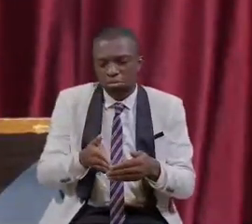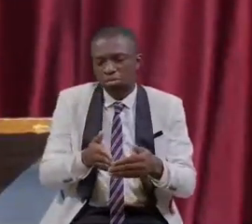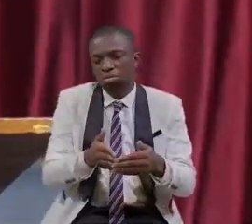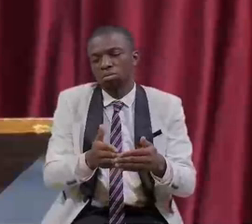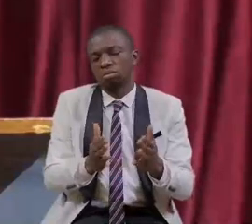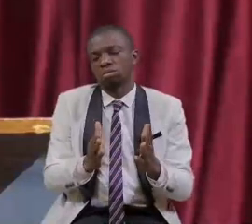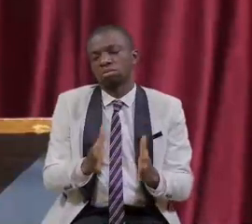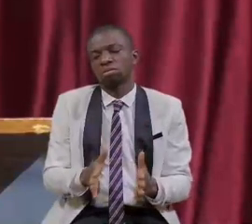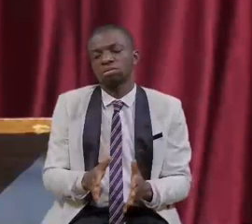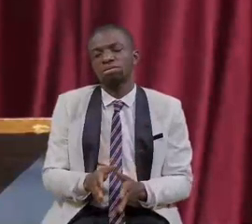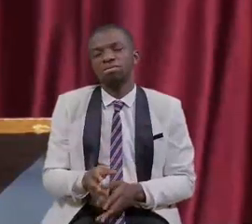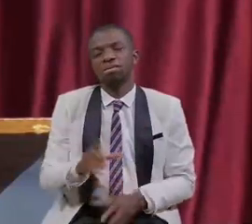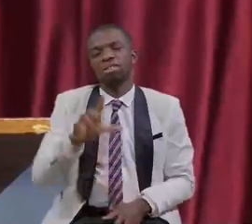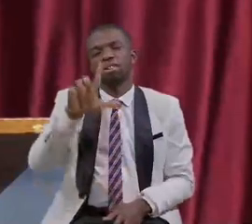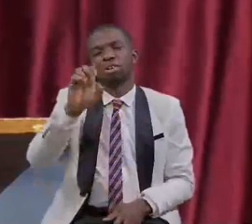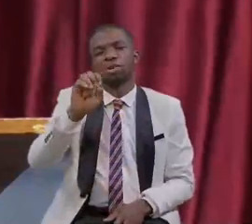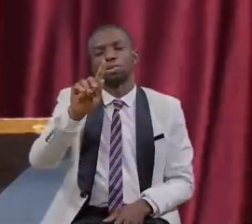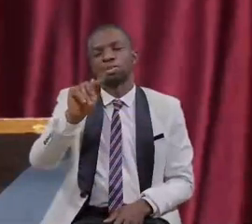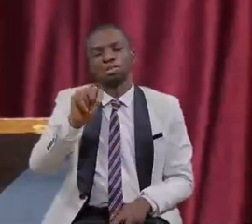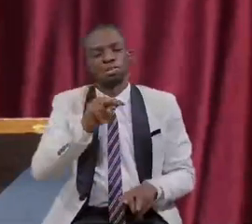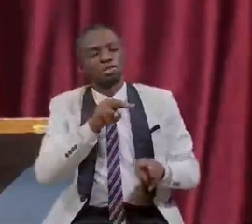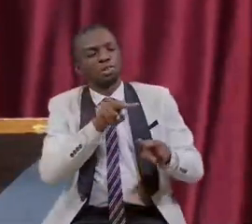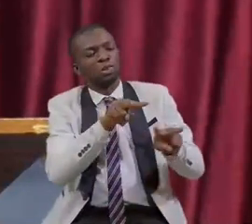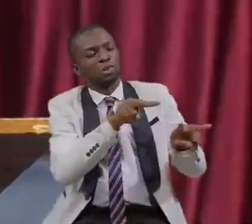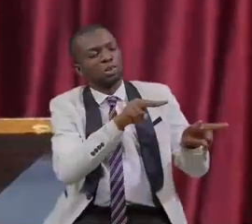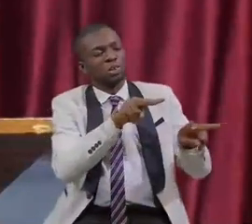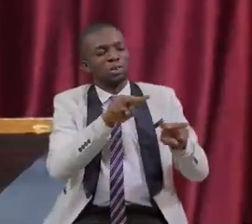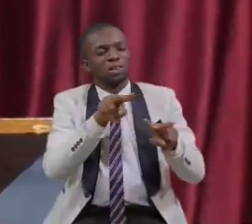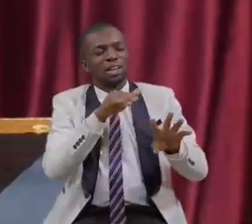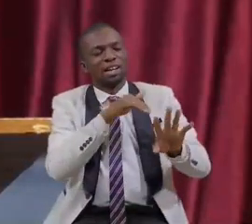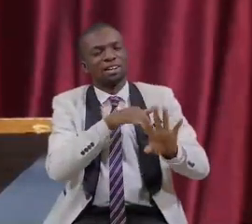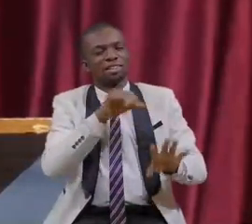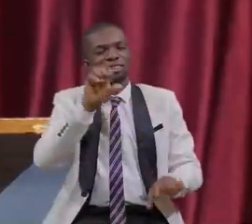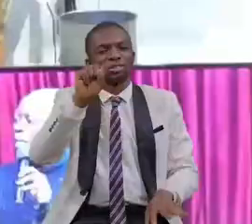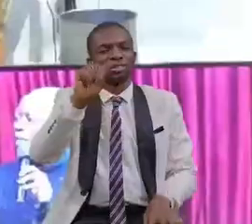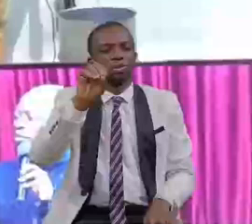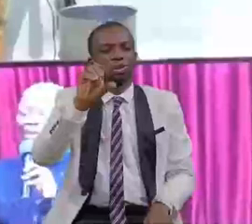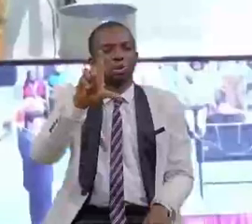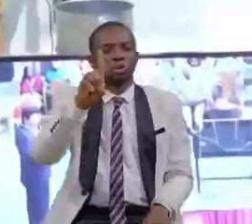regardé le côté de Sodome. Il a regardé le côté verdoyant.